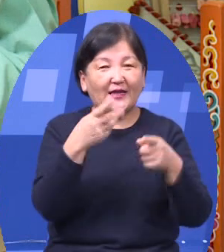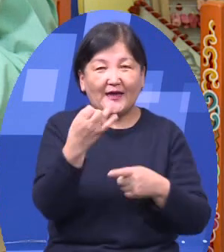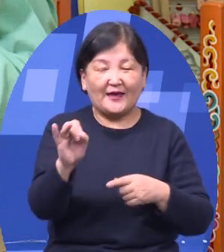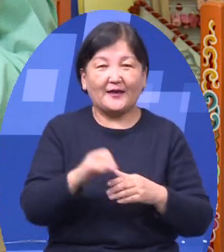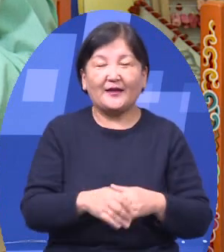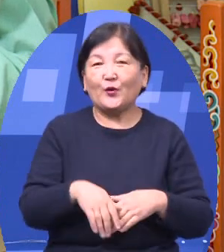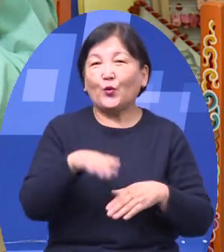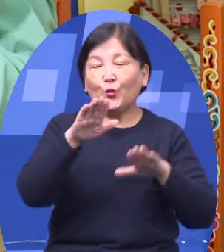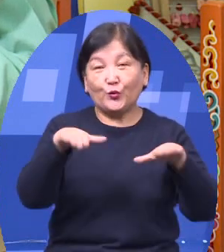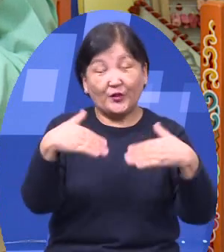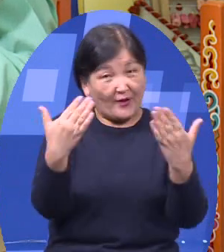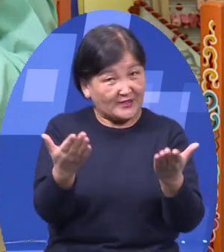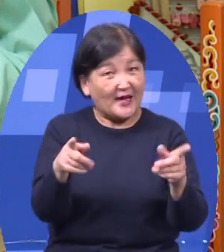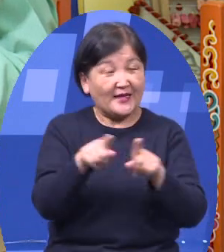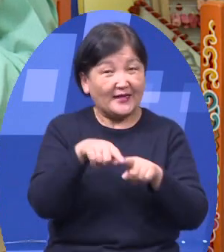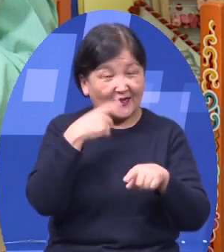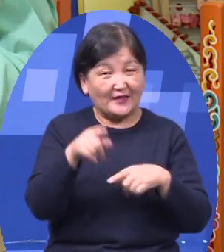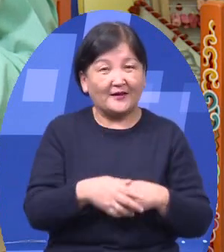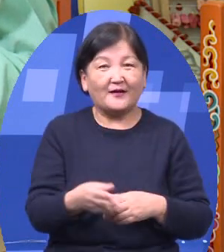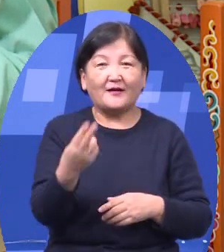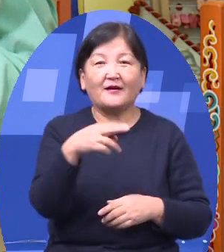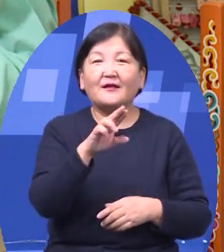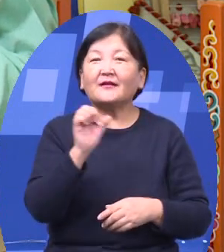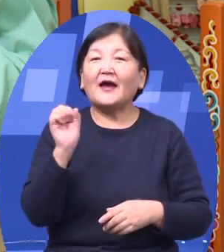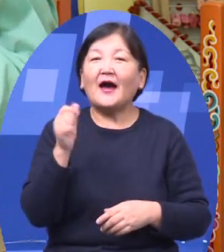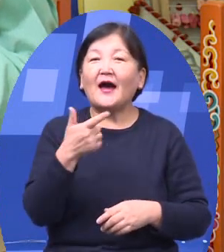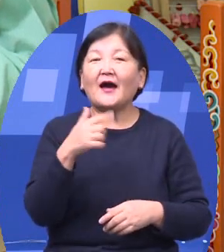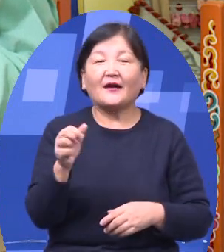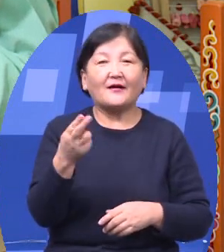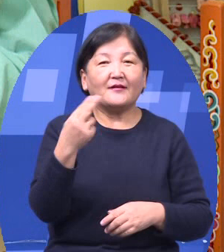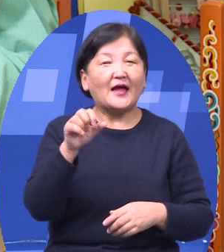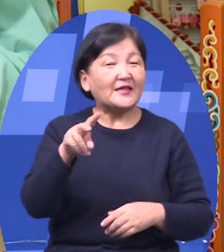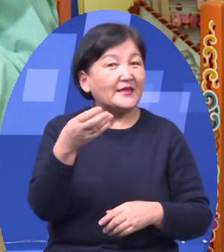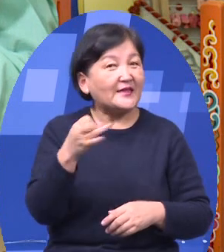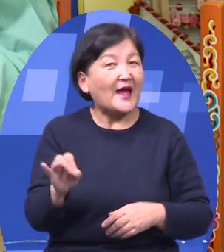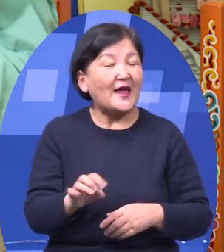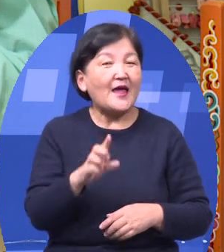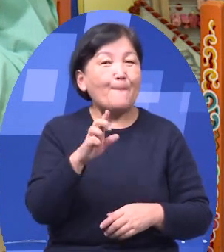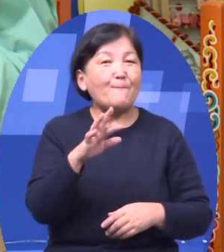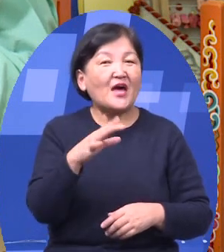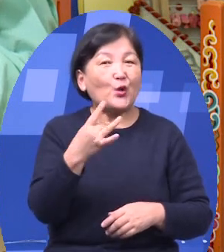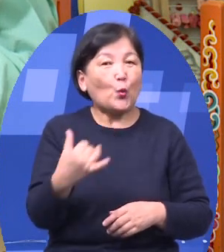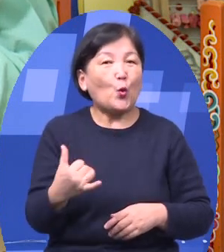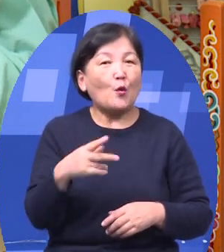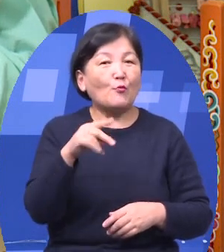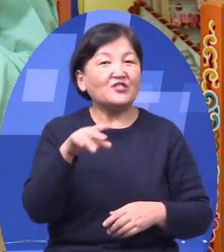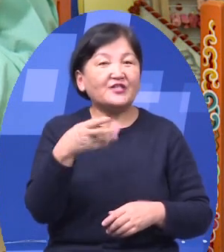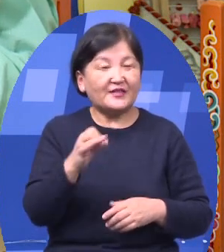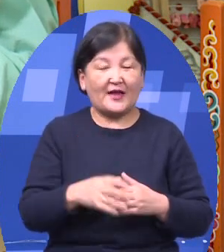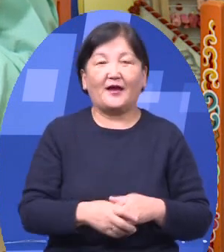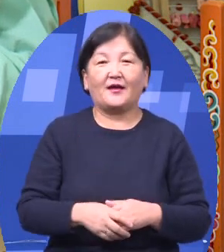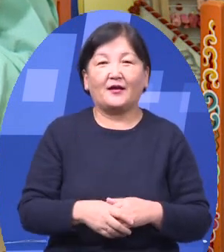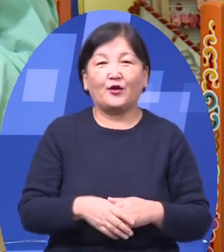та нар ч бас дагаад хэлээрэй. Дааг далантай. Дааг далантай. Бэрүү булчинтай. Бэрүү